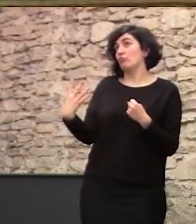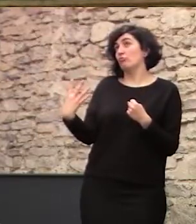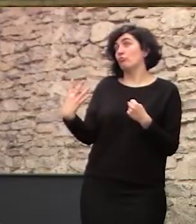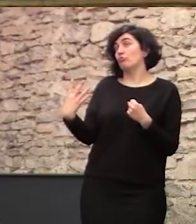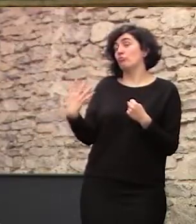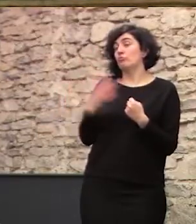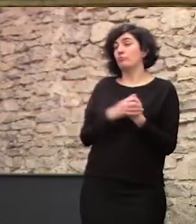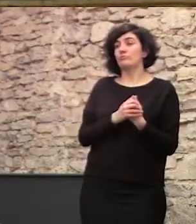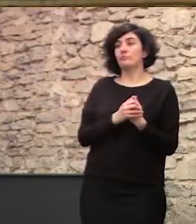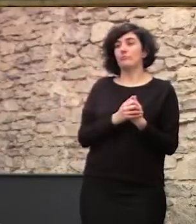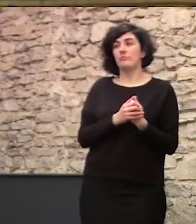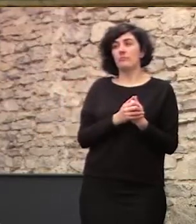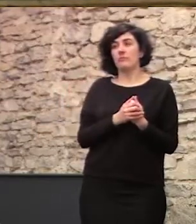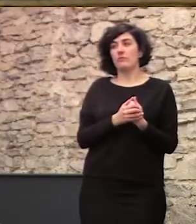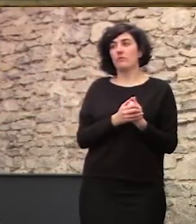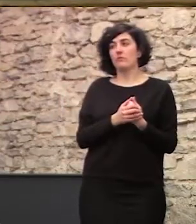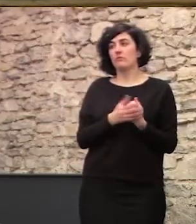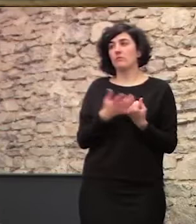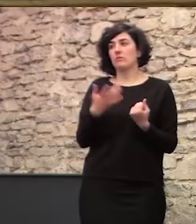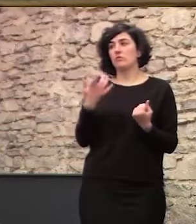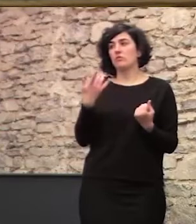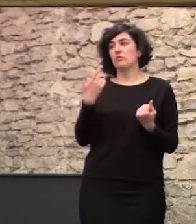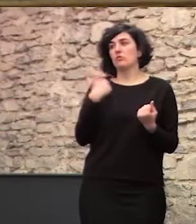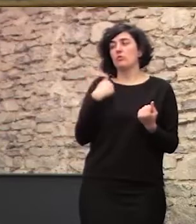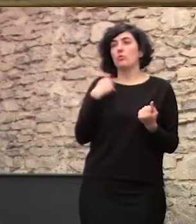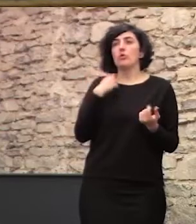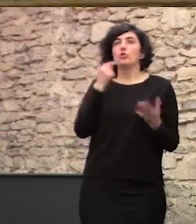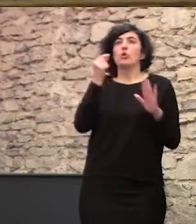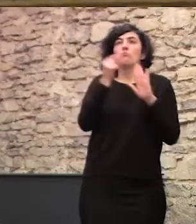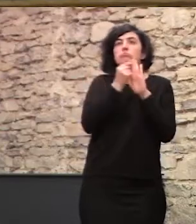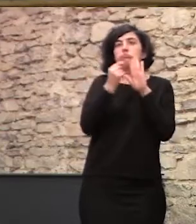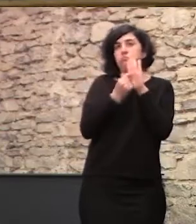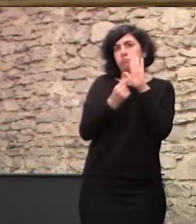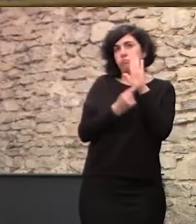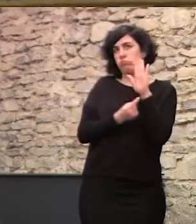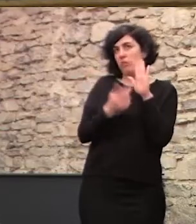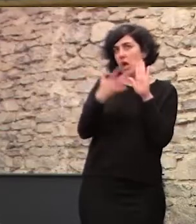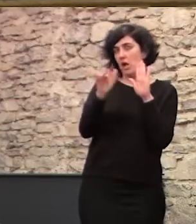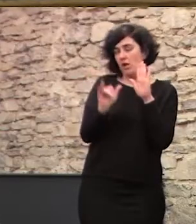ez, ba, bain euskan olako irizpide batzuk.